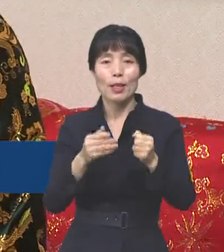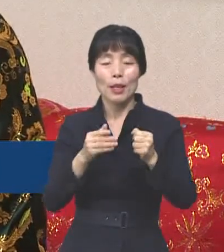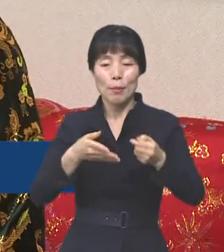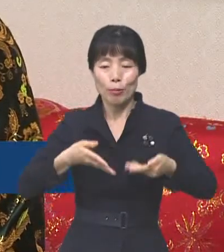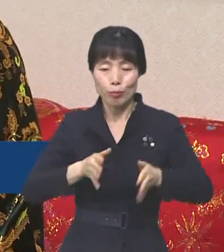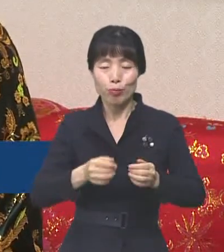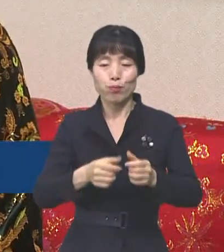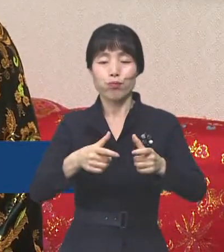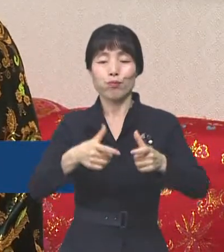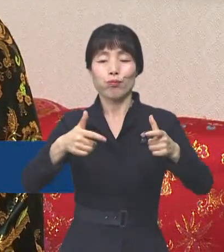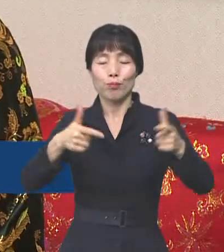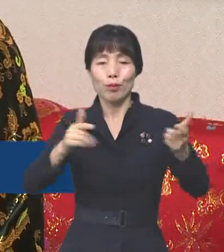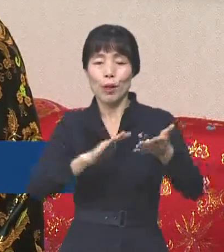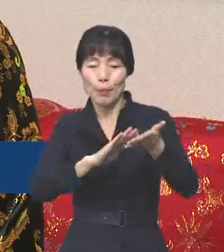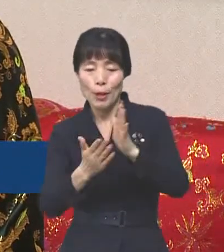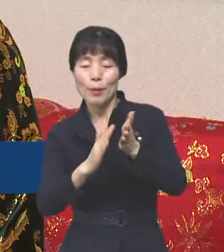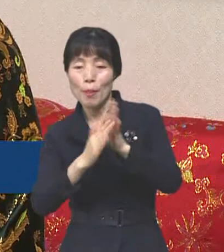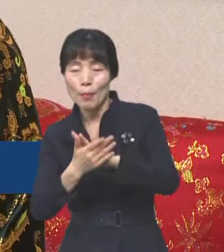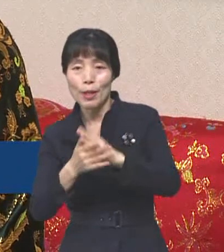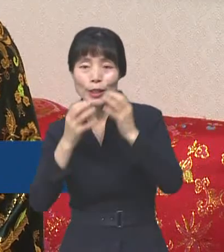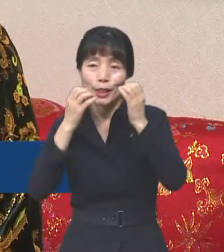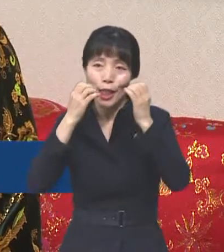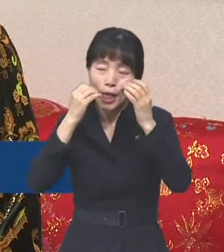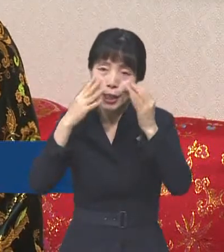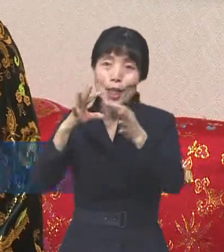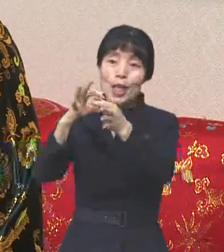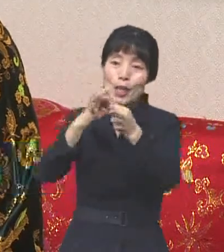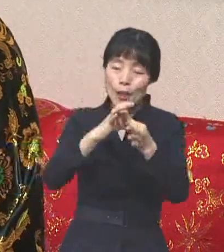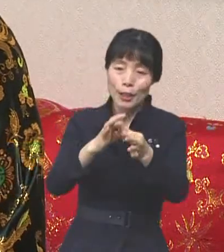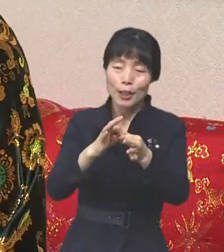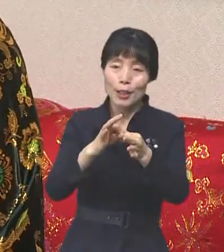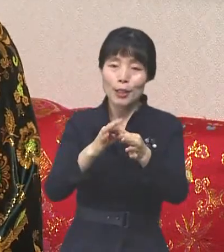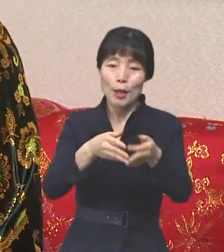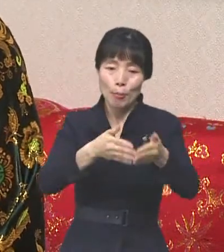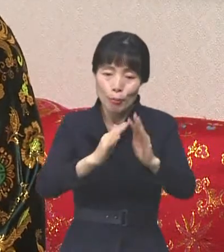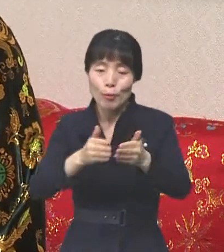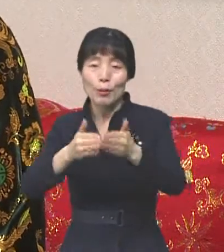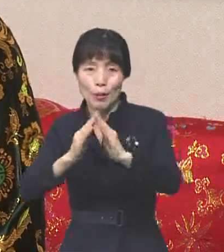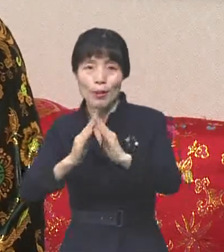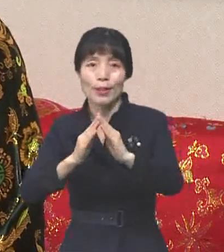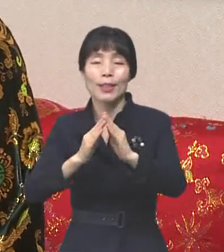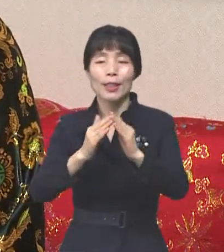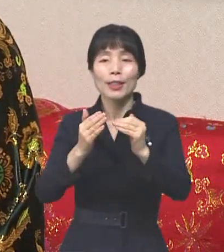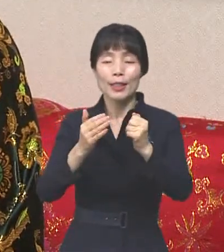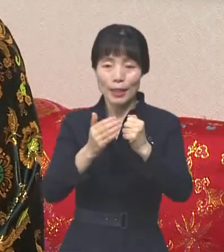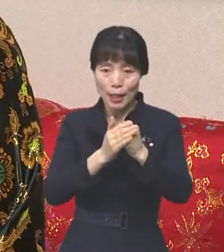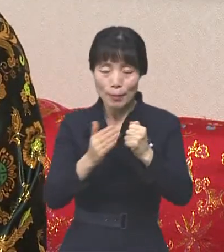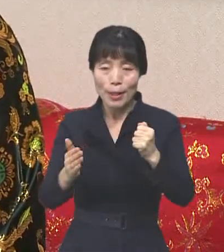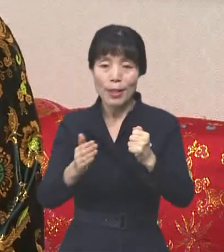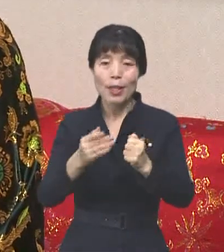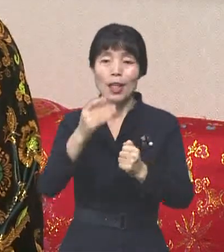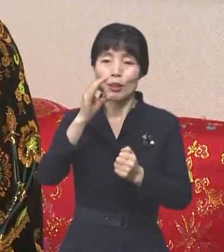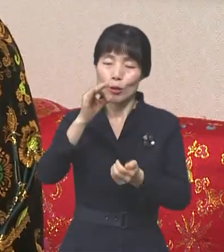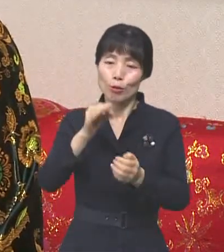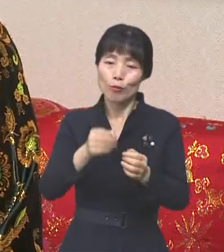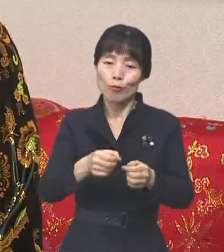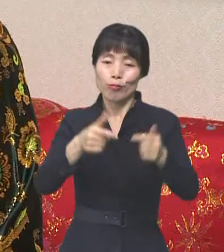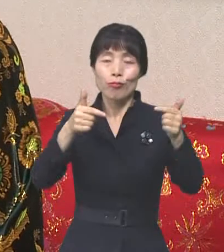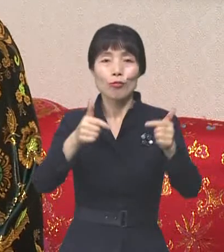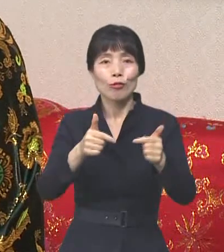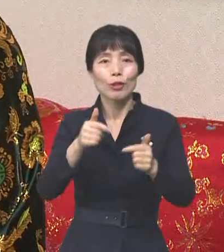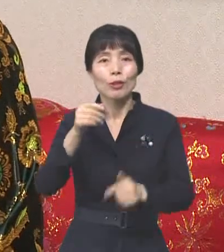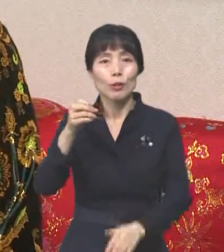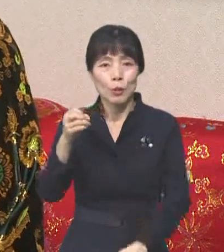번식이고 변화하고 뭔가가 연결되고 많이 생기는 해다 보니 뭔가 모르게 금전적으로도 늘어날 수 있는